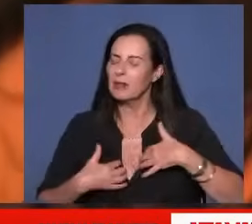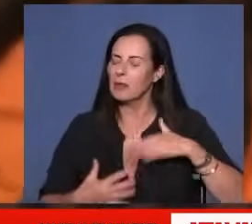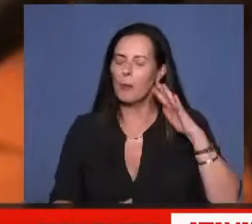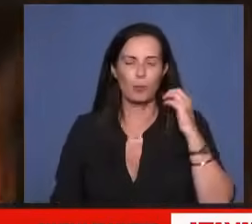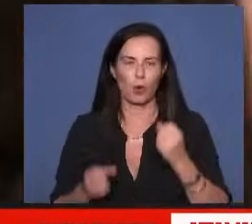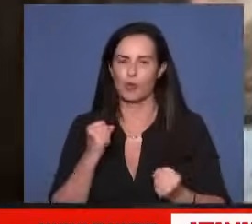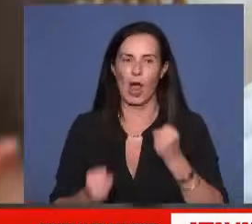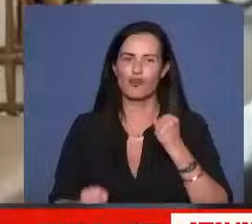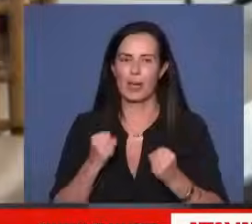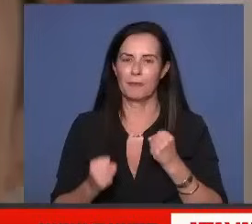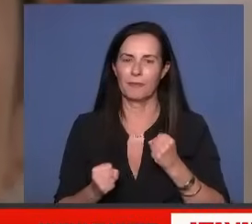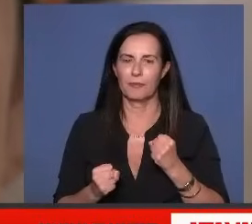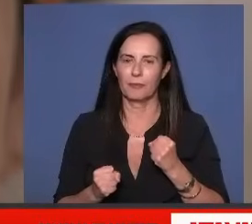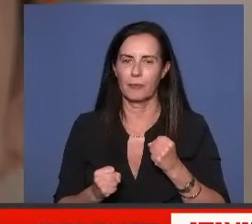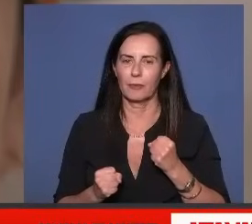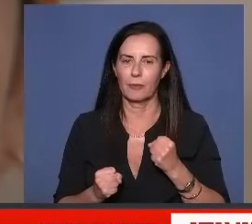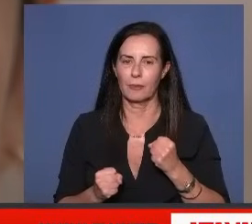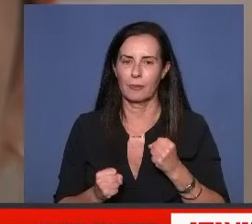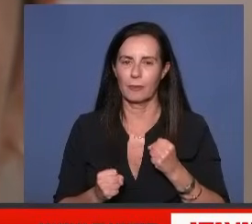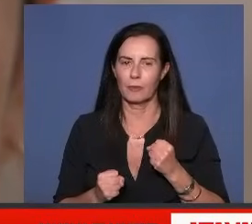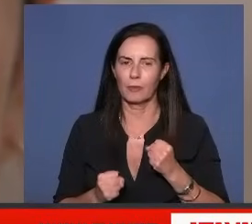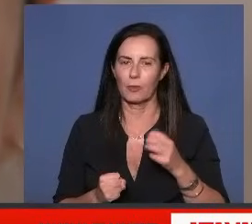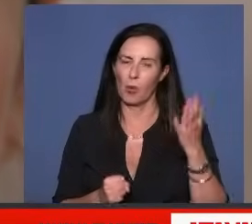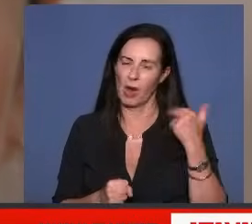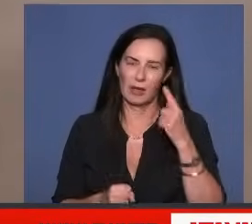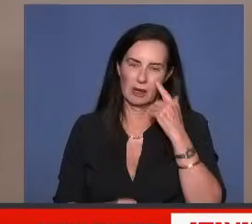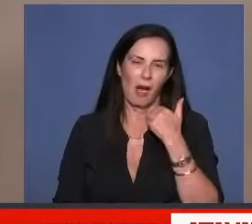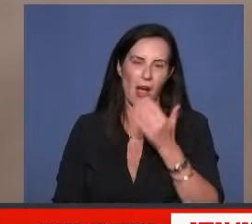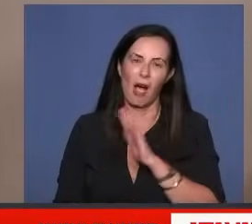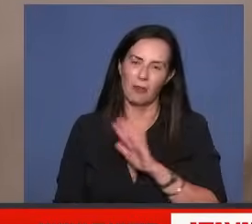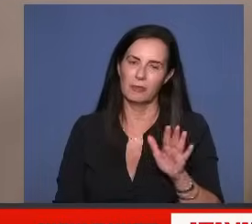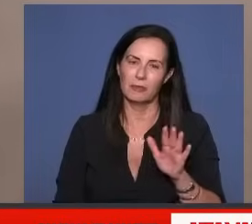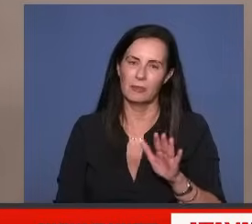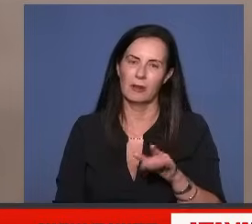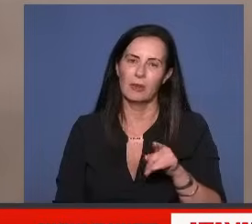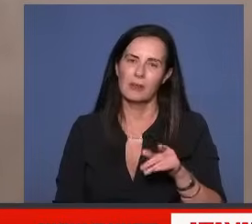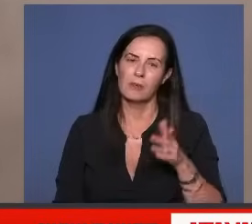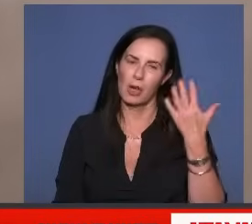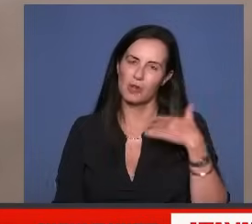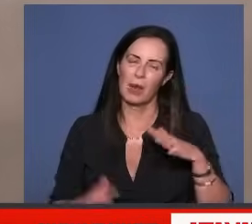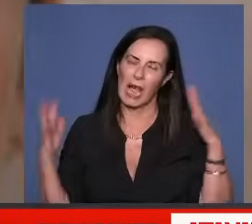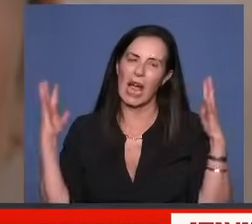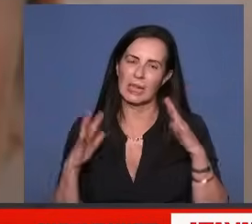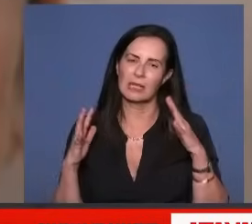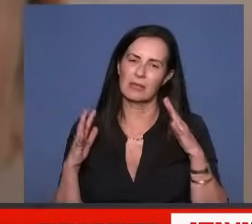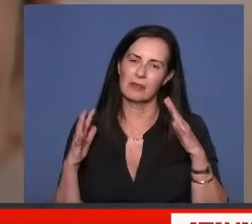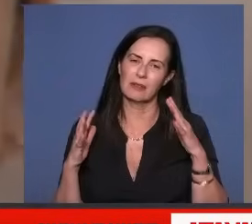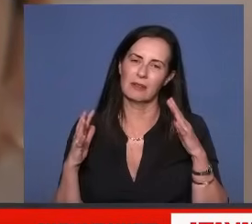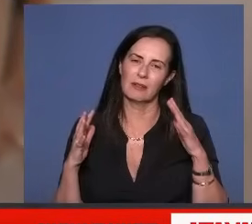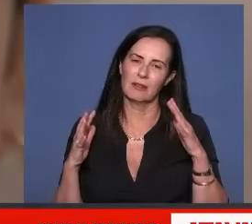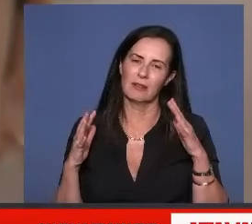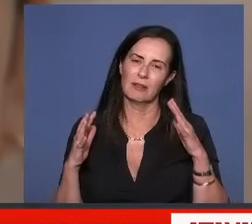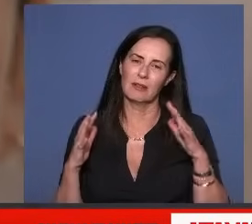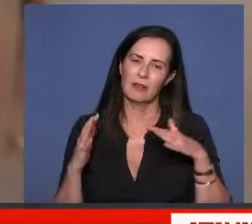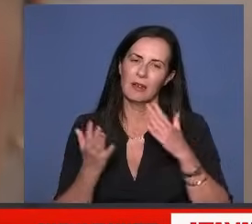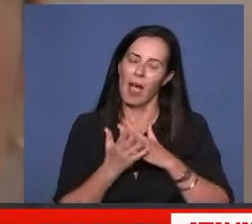מאוד מאוד קשה, נכון תאיר? הוא היה נראה רע מאוד, וזה היה ממש מלחיץ.